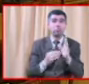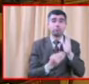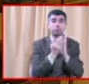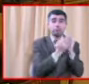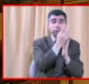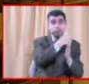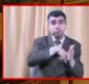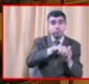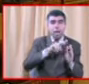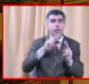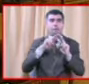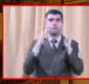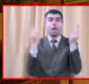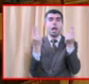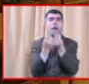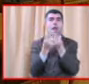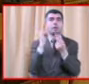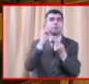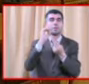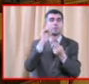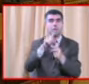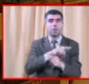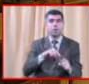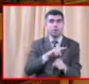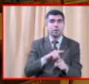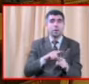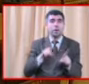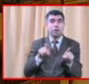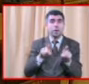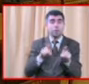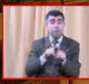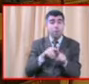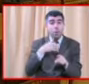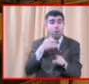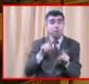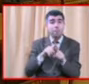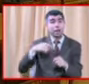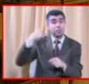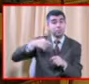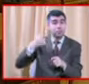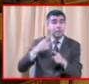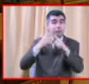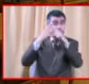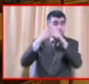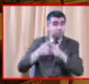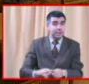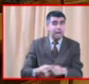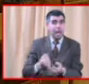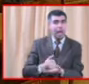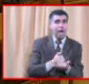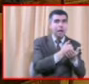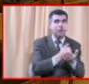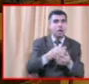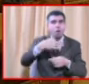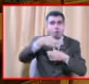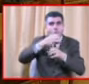كنقولوا نادي الدول الصاعده خص يكون واحد الـ واحد الـ واحد الـ واحد البيدجي مناسب للبحث العلمي.